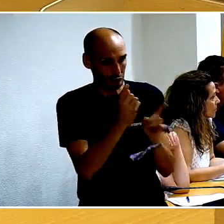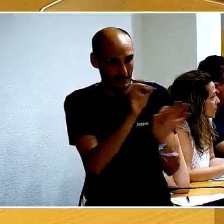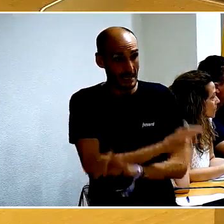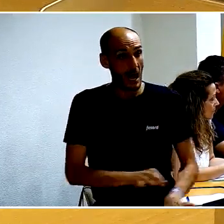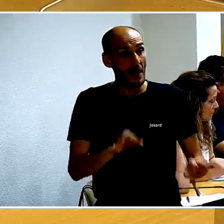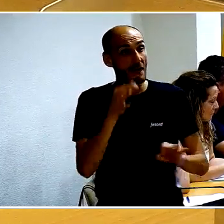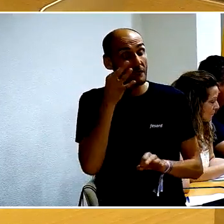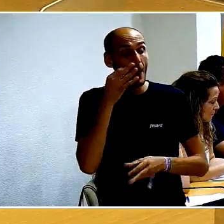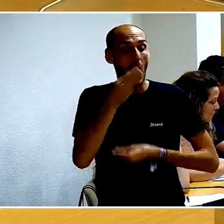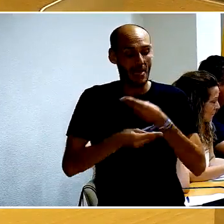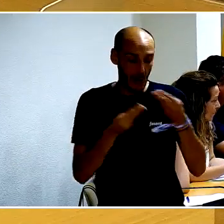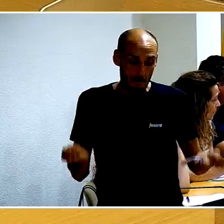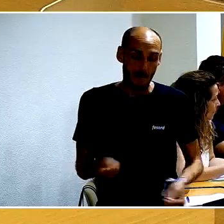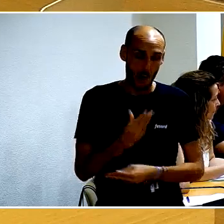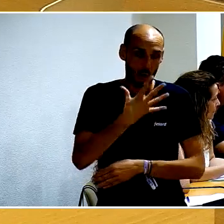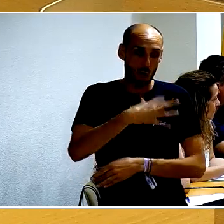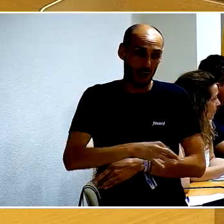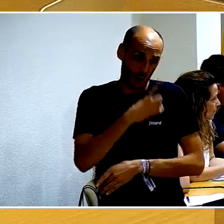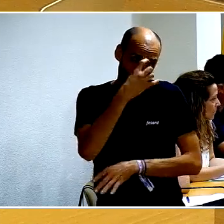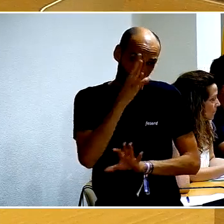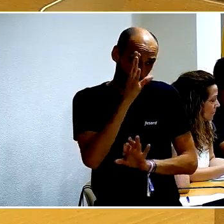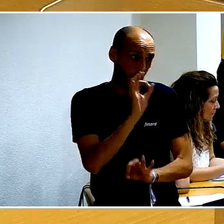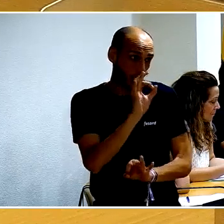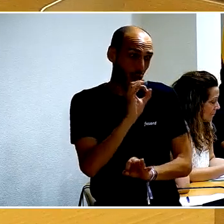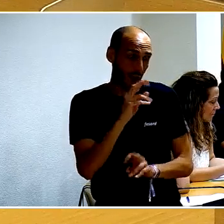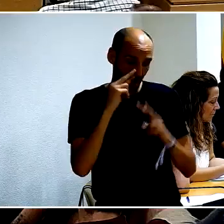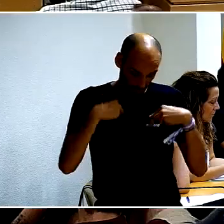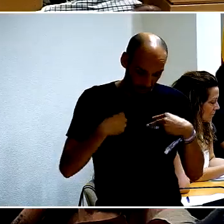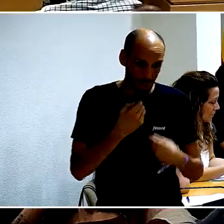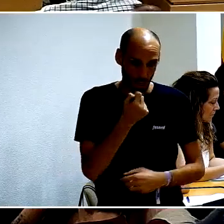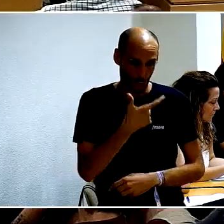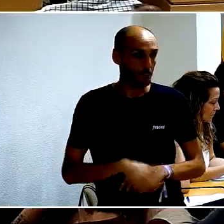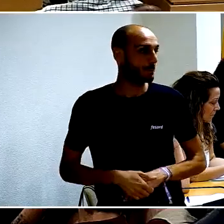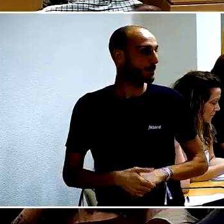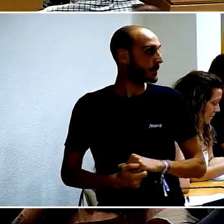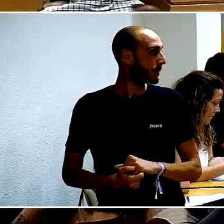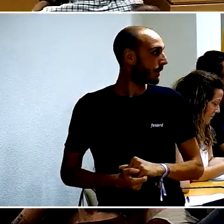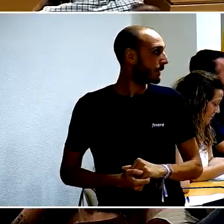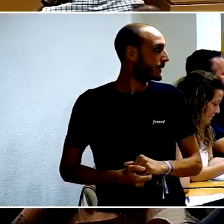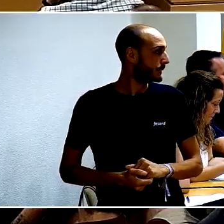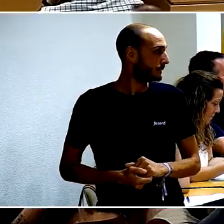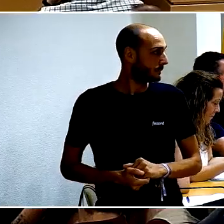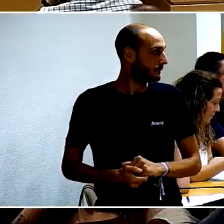hacer mejor, pues creo que es obvio y no estaría mal que se hicieran mejor. Vale.